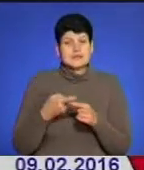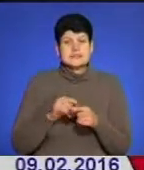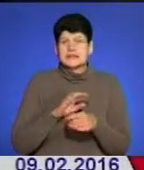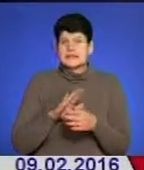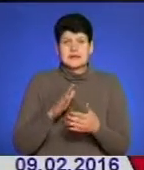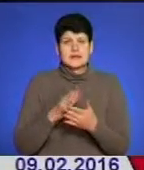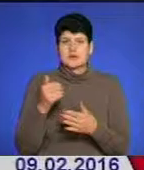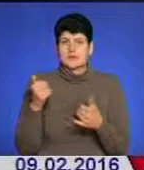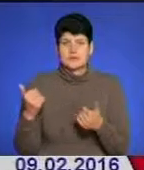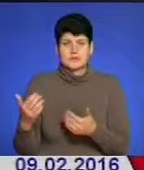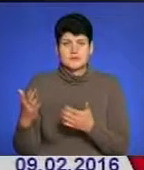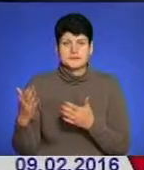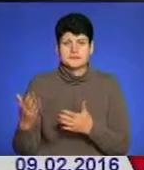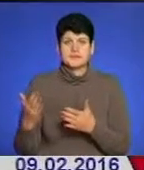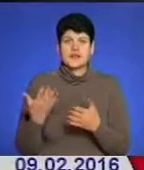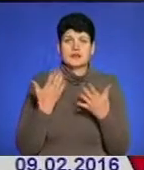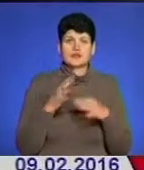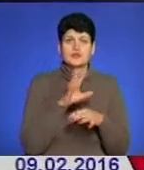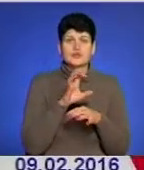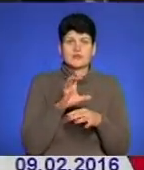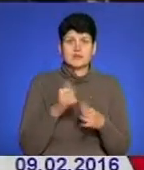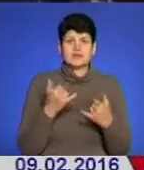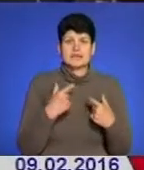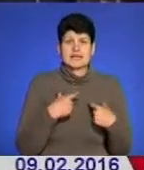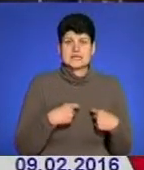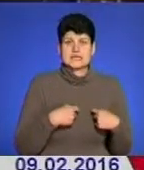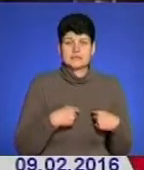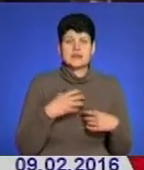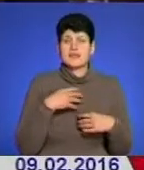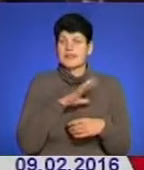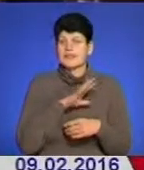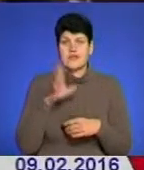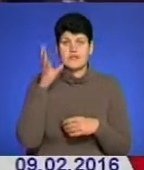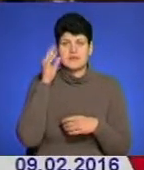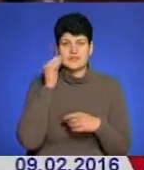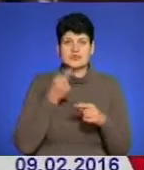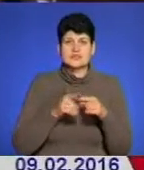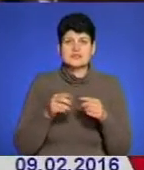але якщо фотографувати, то для себе. Я не вважаю, що за